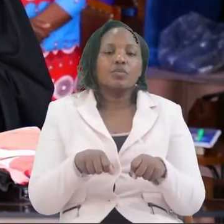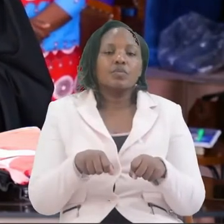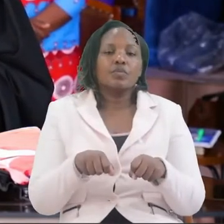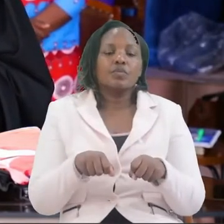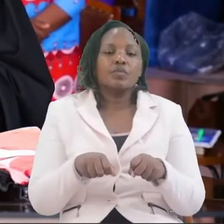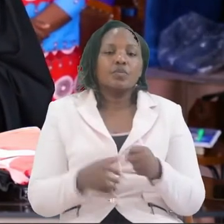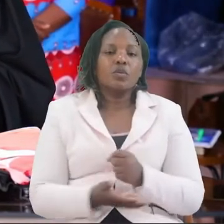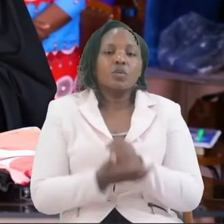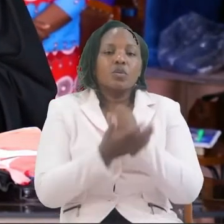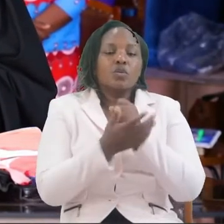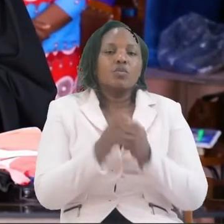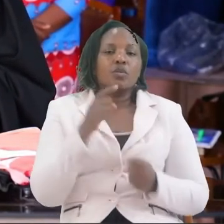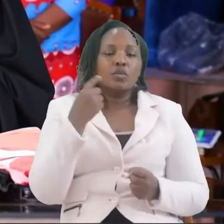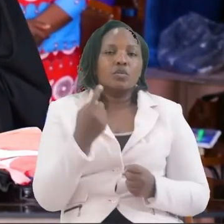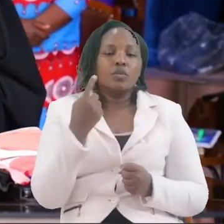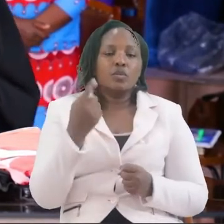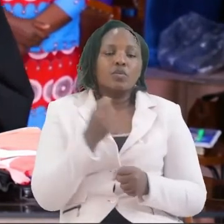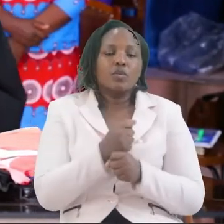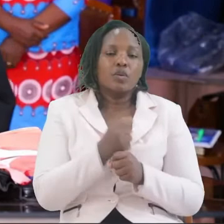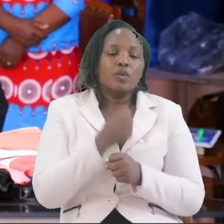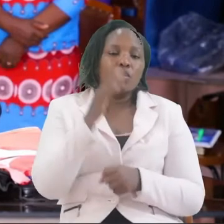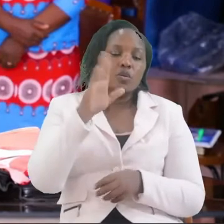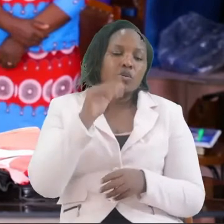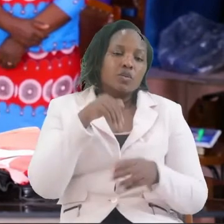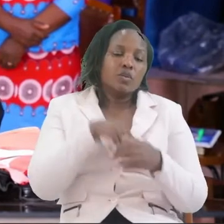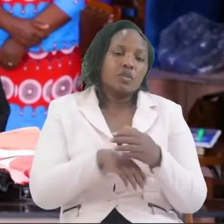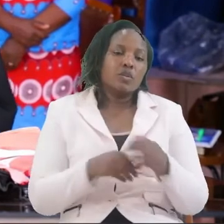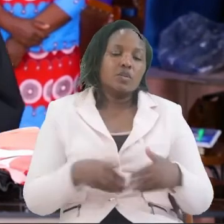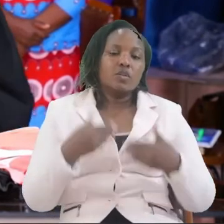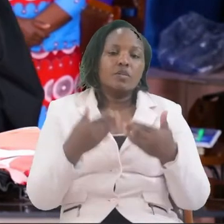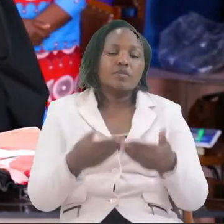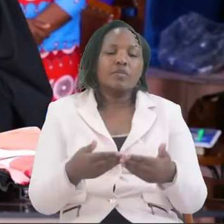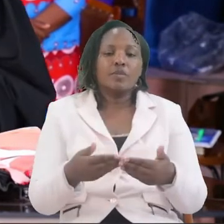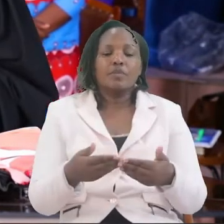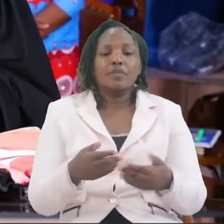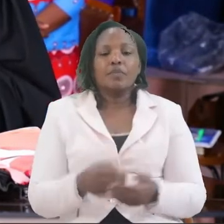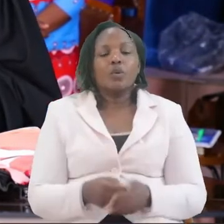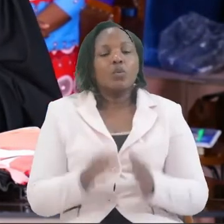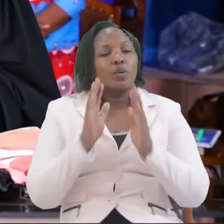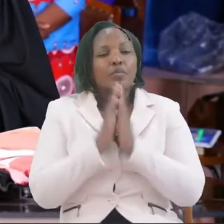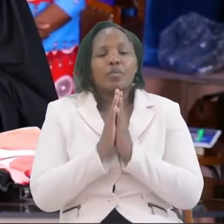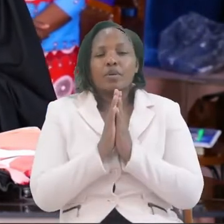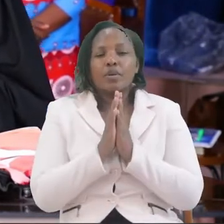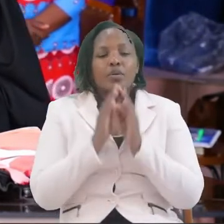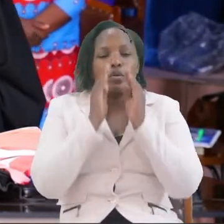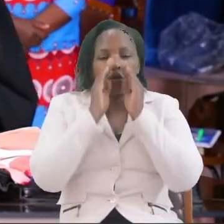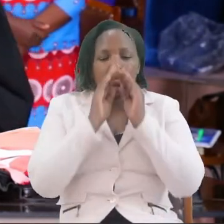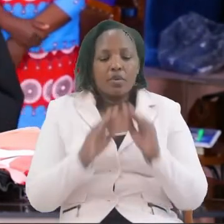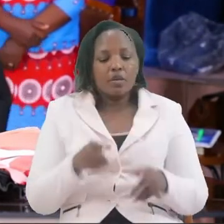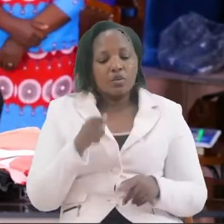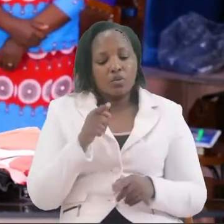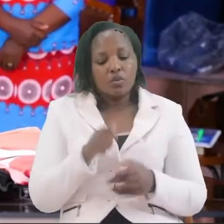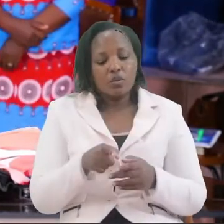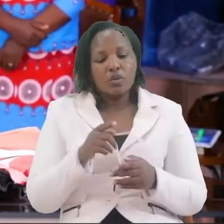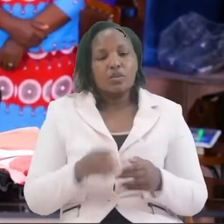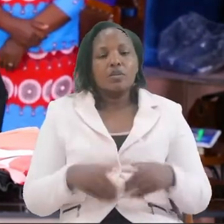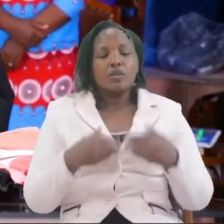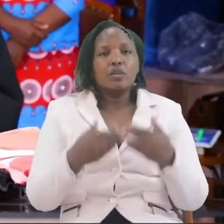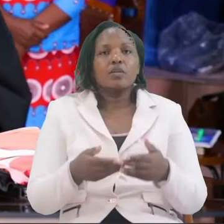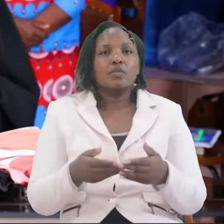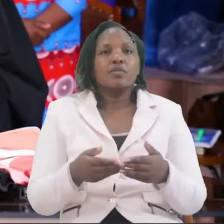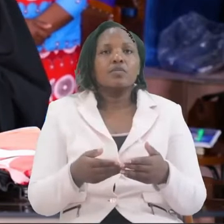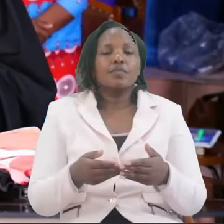kushikiliana pamoja kazi yako katika hali ya kutoa. Tunaomba Bwana ukabariki hizi ambazo